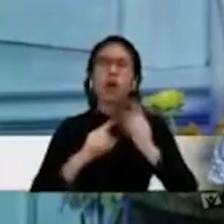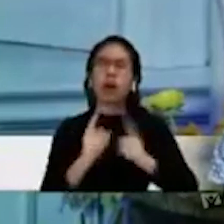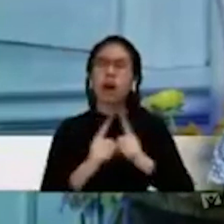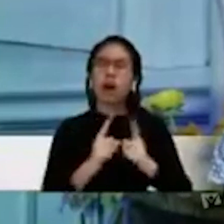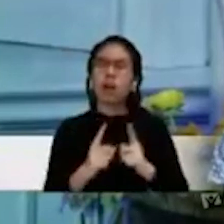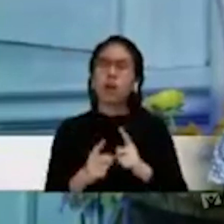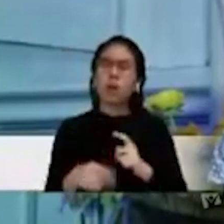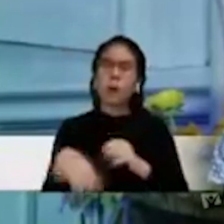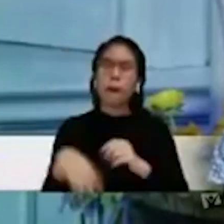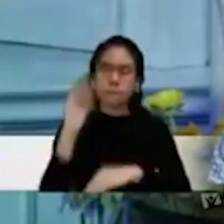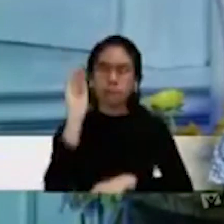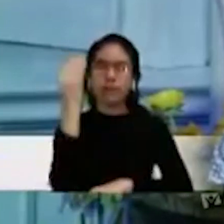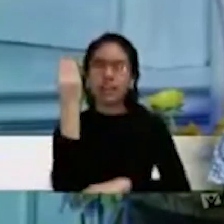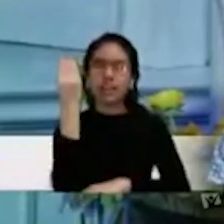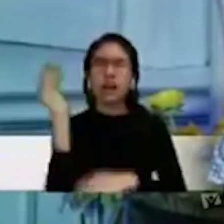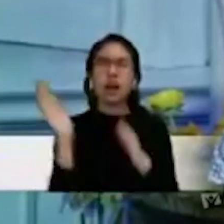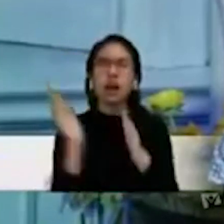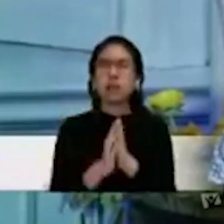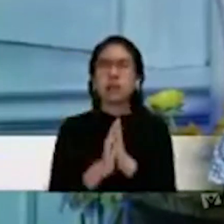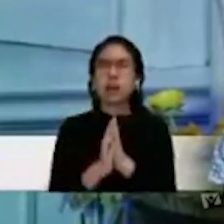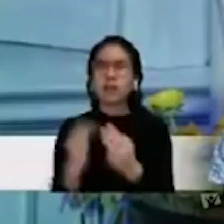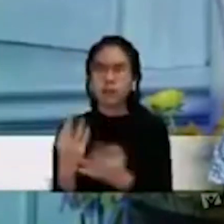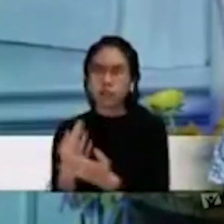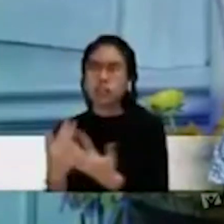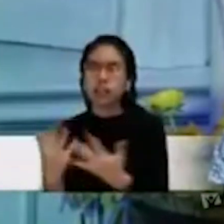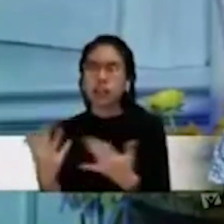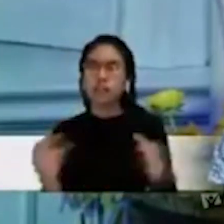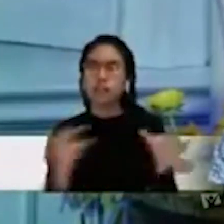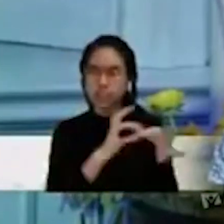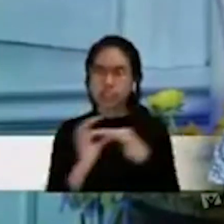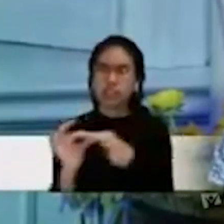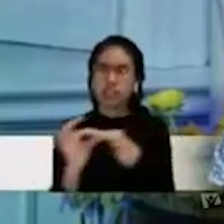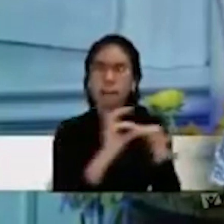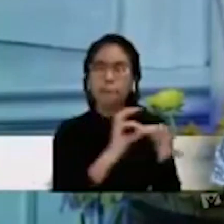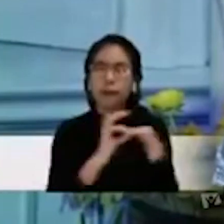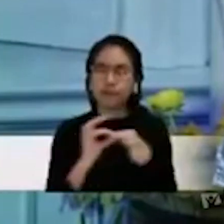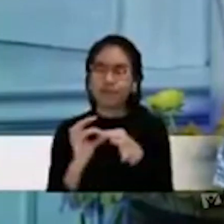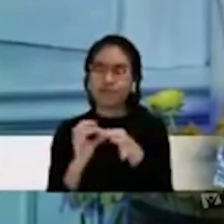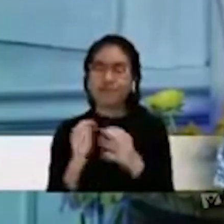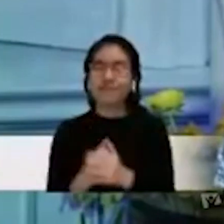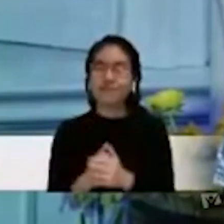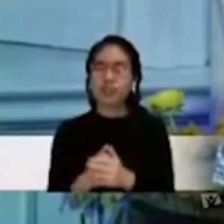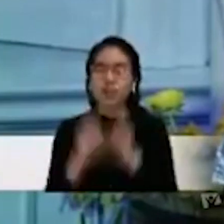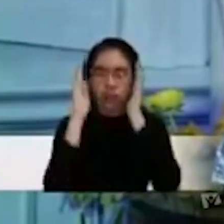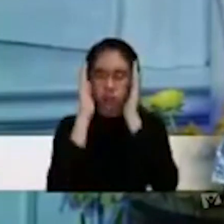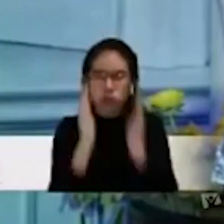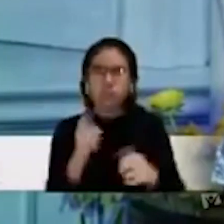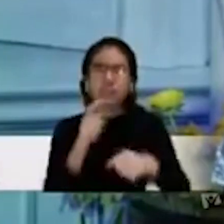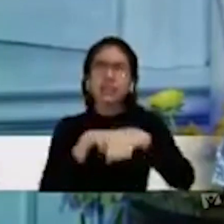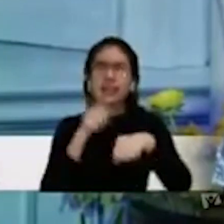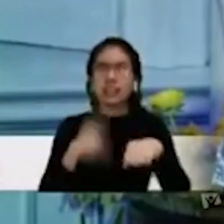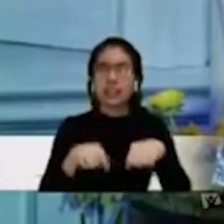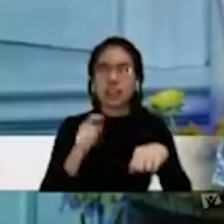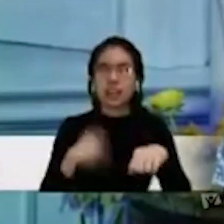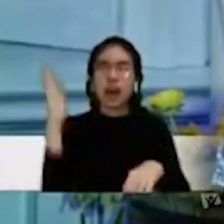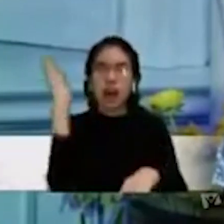untuk mengatasi wabah COVID-19 ini. Dan khususnya pada saat ini Tuhan, di hari ulang tahun Rumah